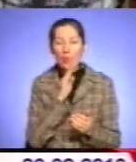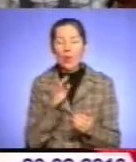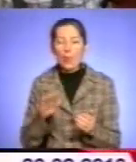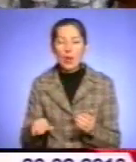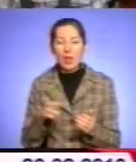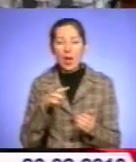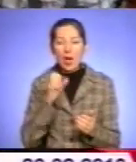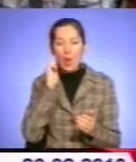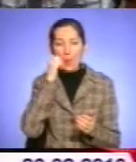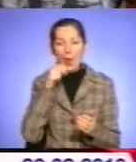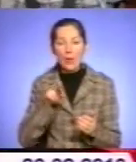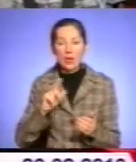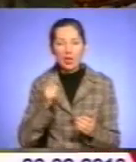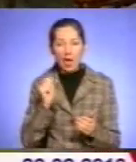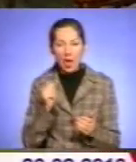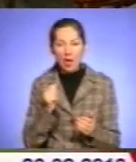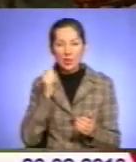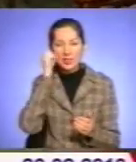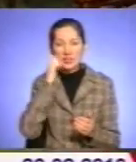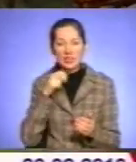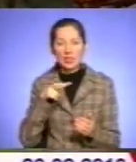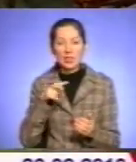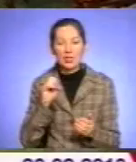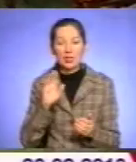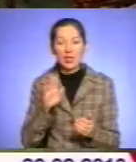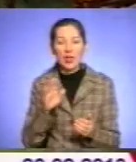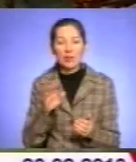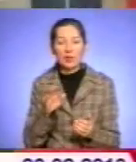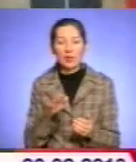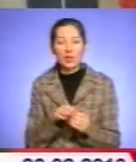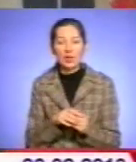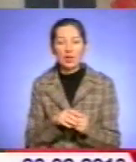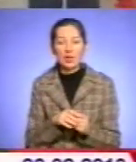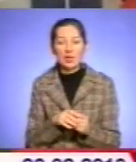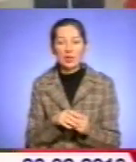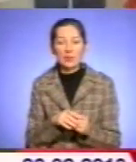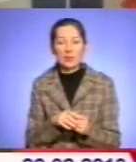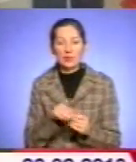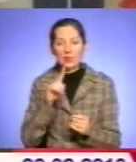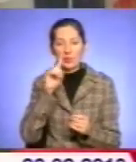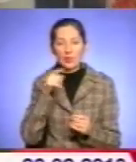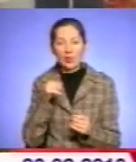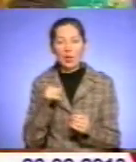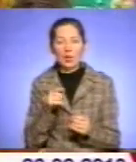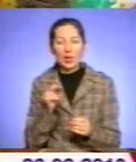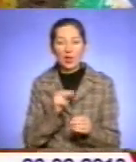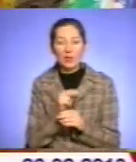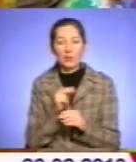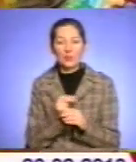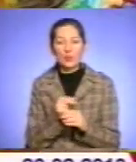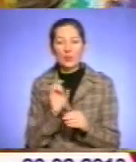Так, Мала Баба Яга. А ще які? Старий Лев. Мила вчить, як жити на світі.